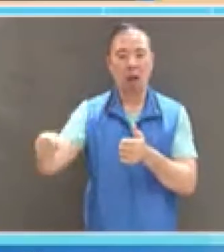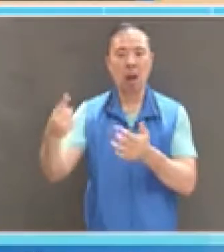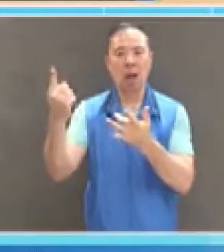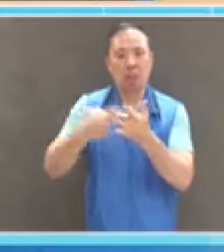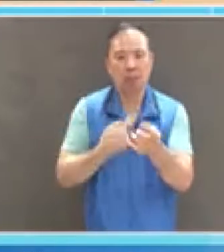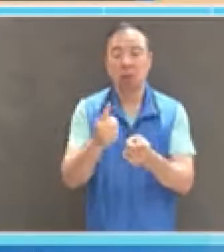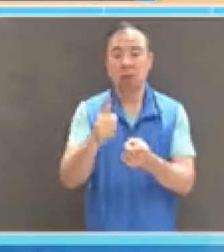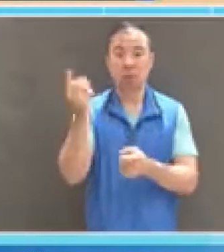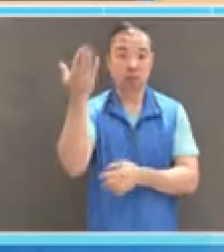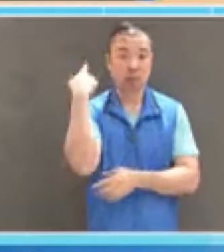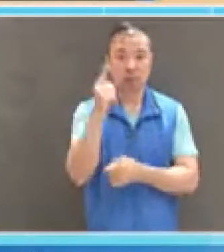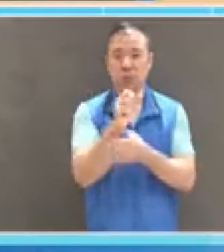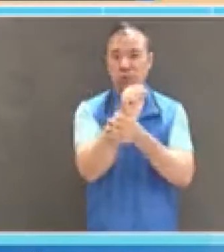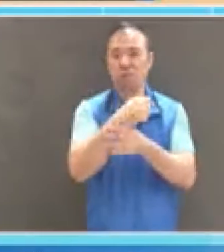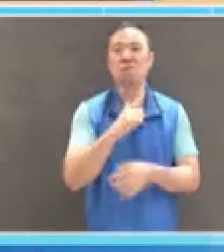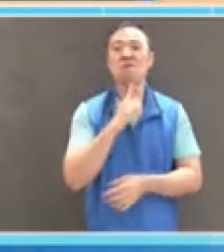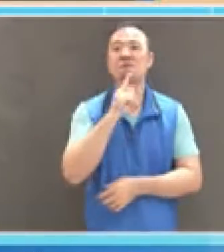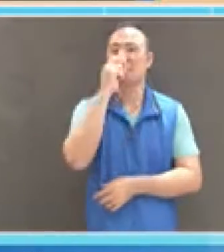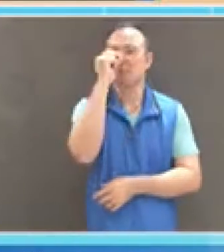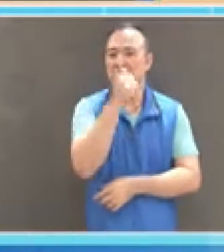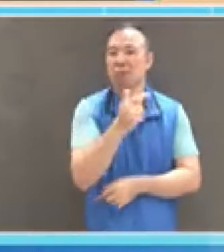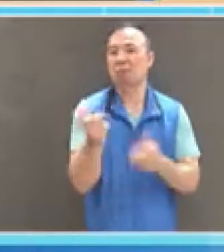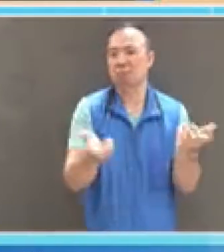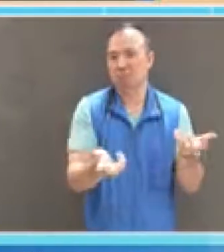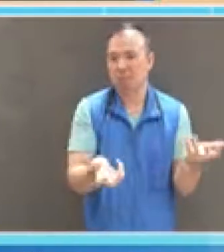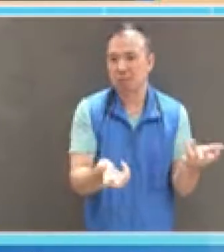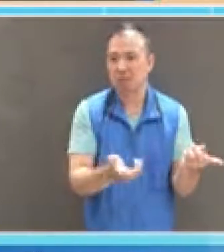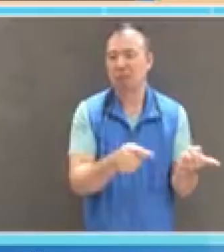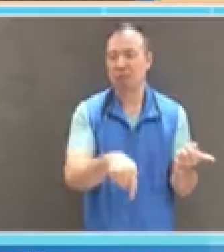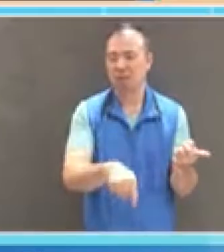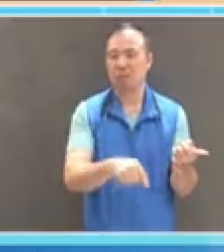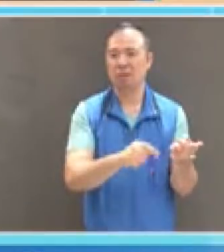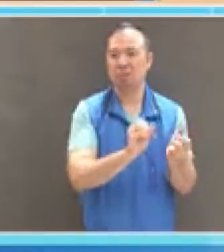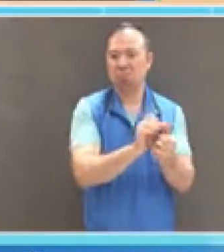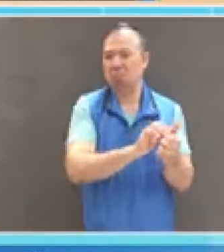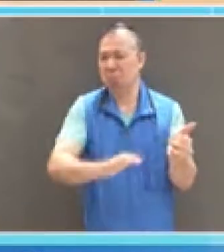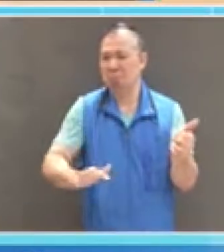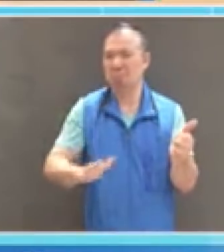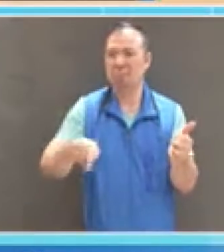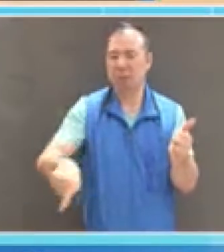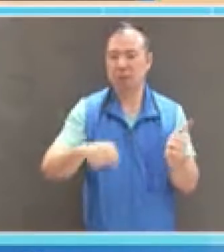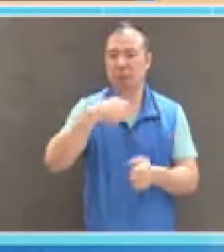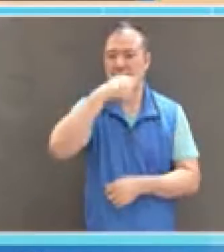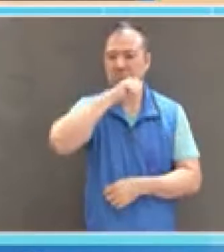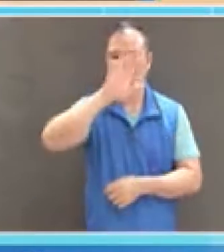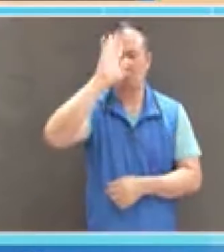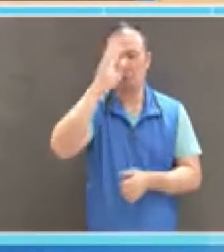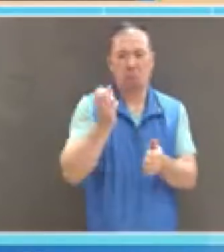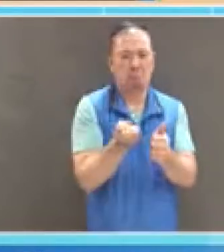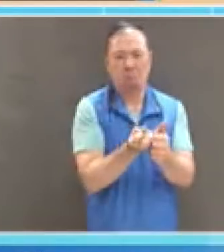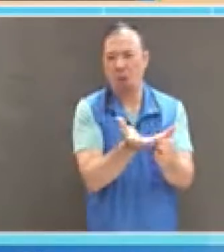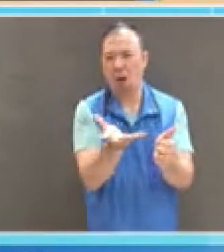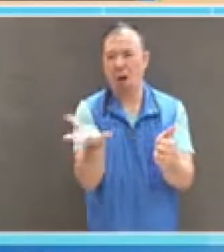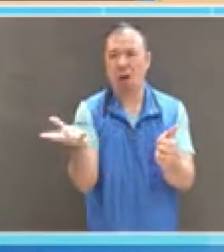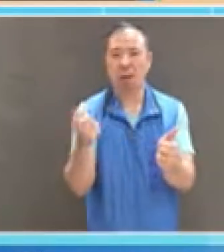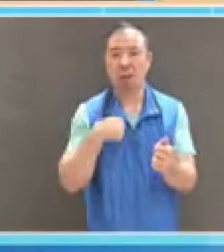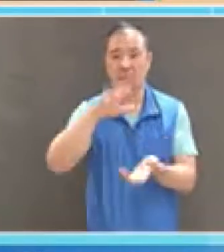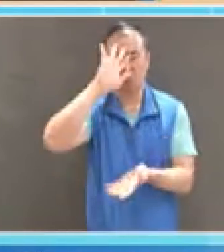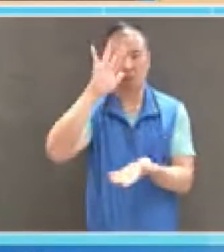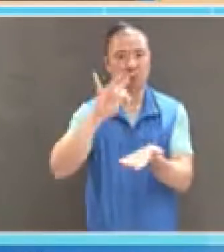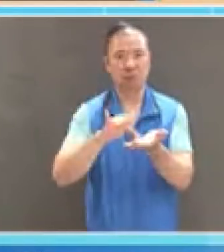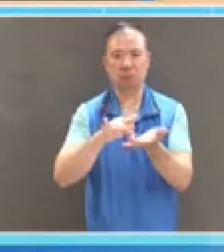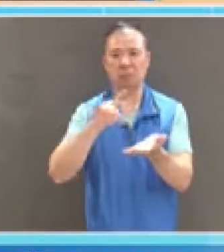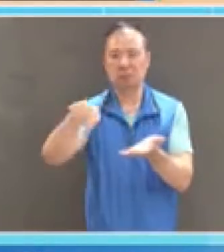件引发了一系列我们国家的灾难，病毒系列全台